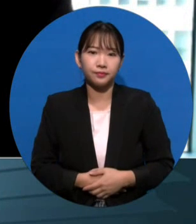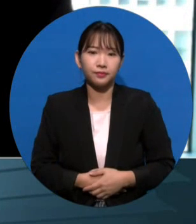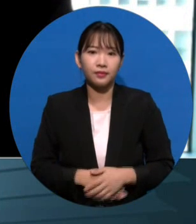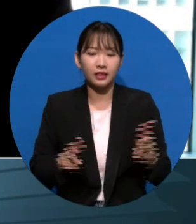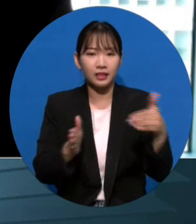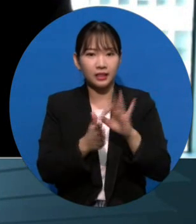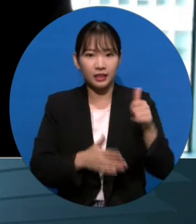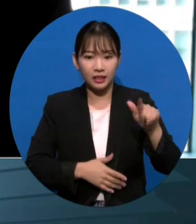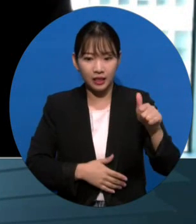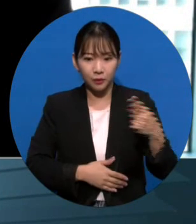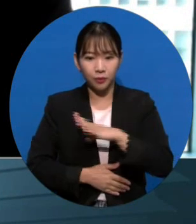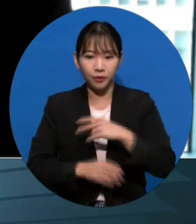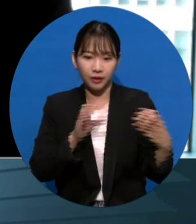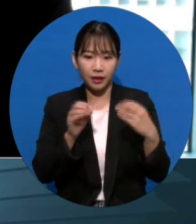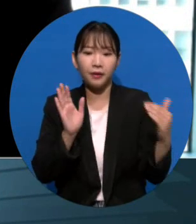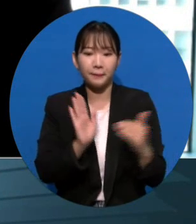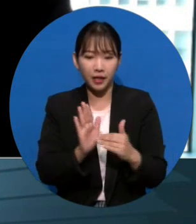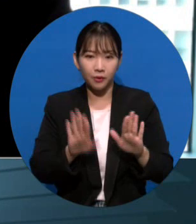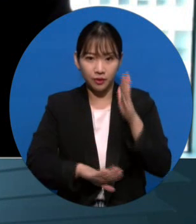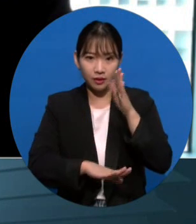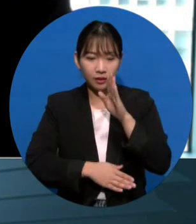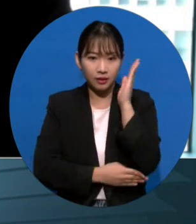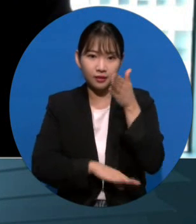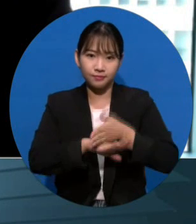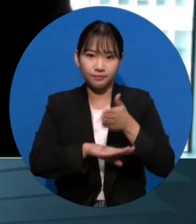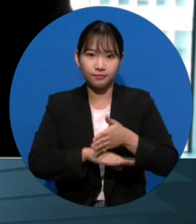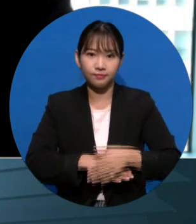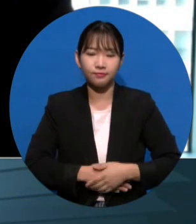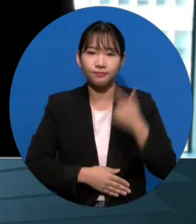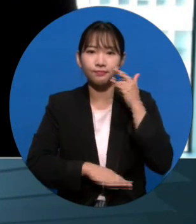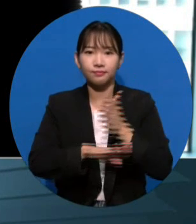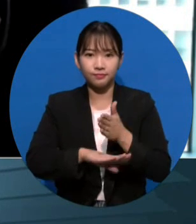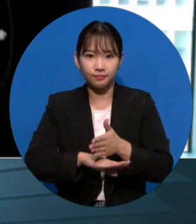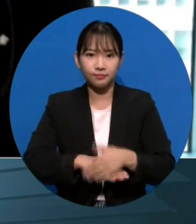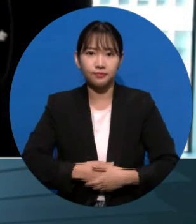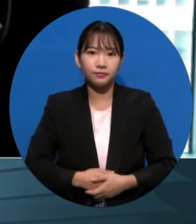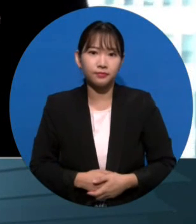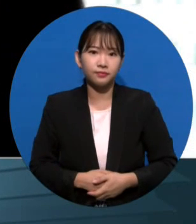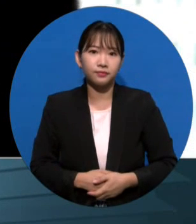네, 지금까지 이계호 의원과 함께했습니다. 오늘 말씀 고맙습니다. 맞습니다.